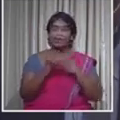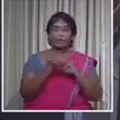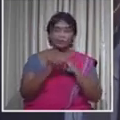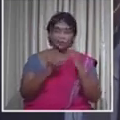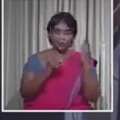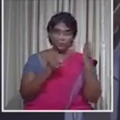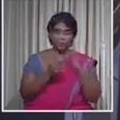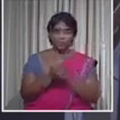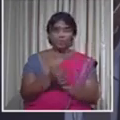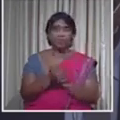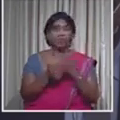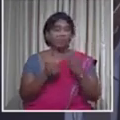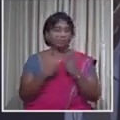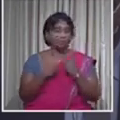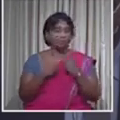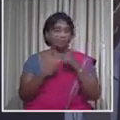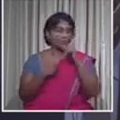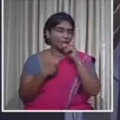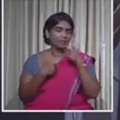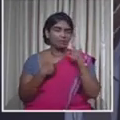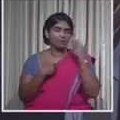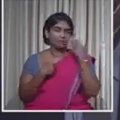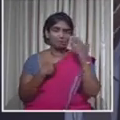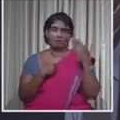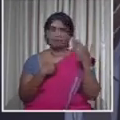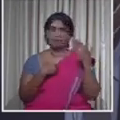මහත්තයාටයි දැන් මට මේක නිකන් හිතෙනවා